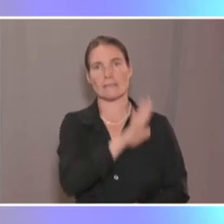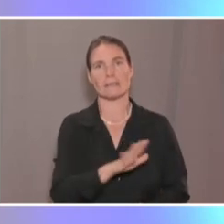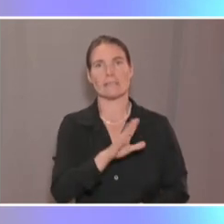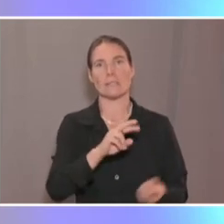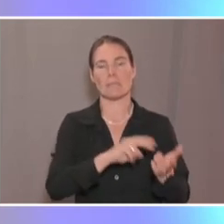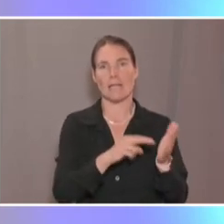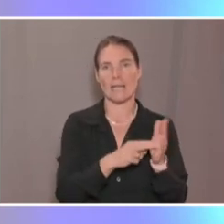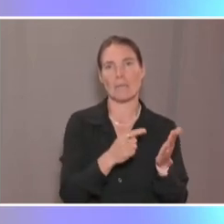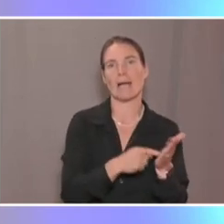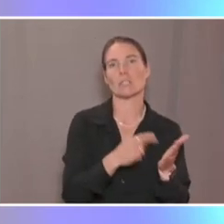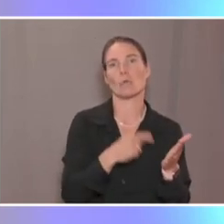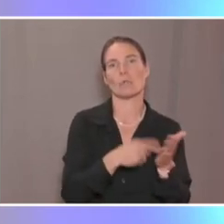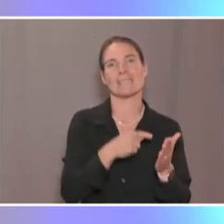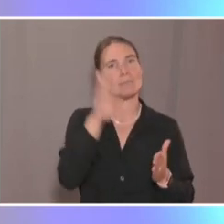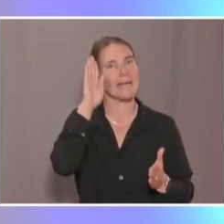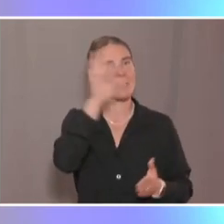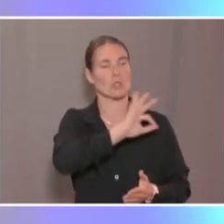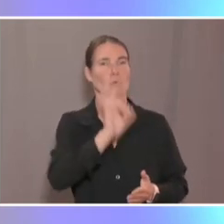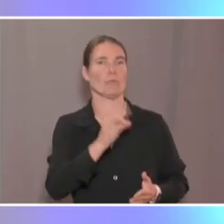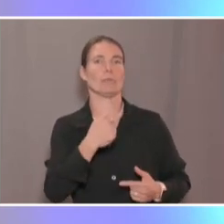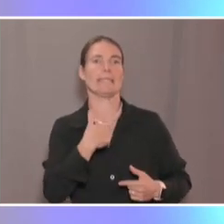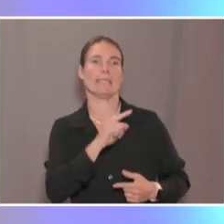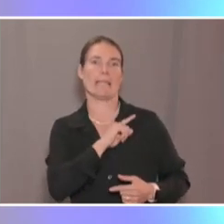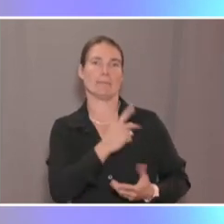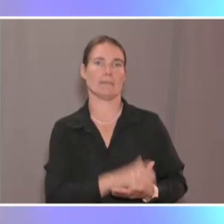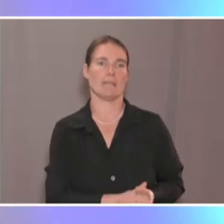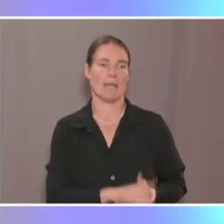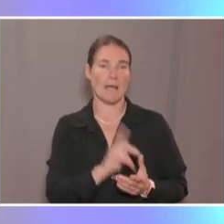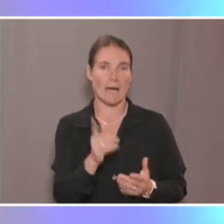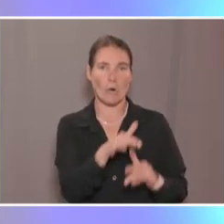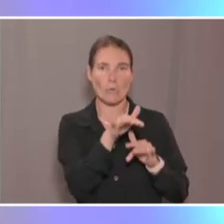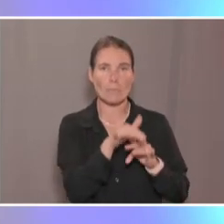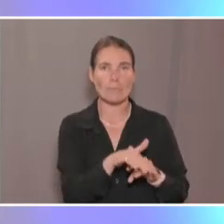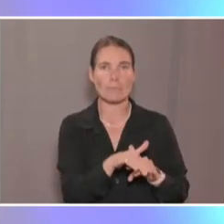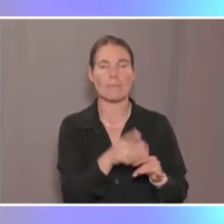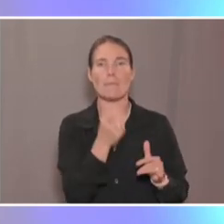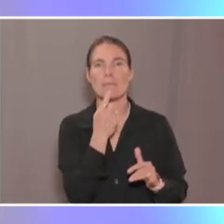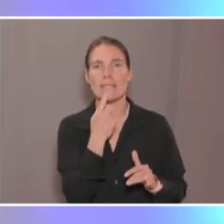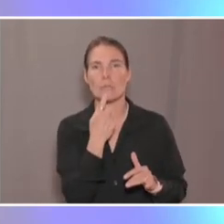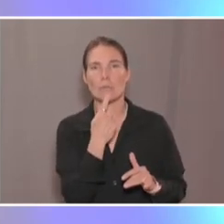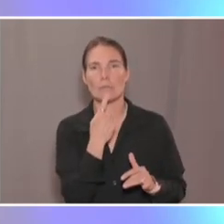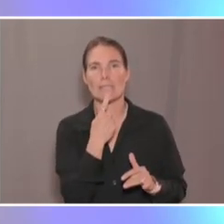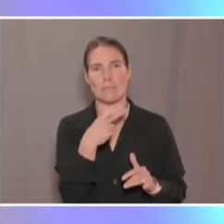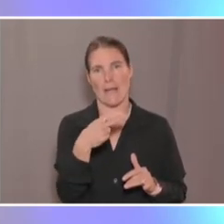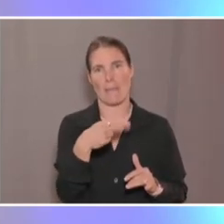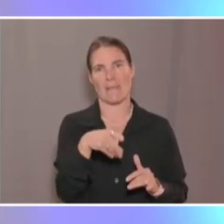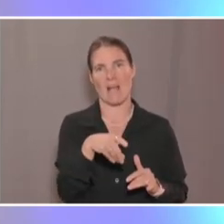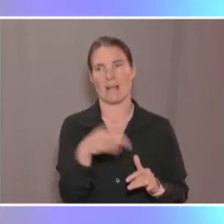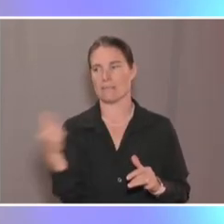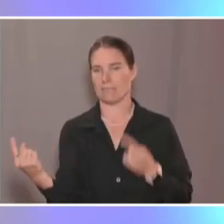die Marineschule für ihre Zwecke. Auch existierten zeitweise Überlegungen, die beiden PHs in Kiel